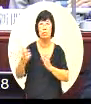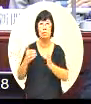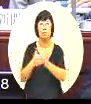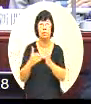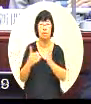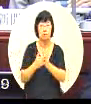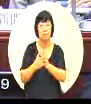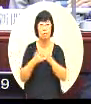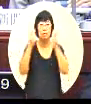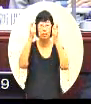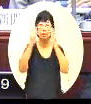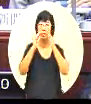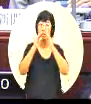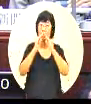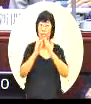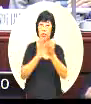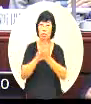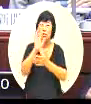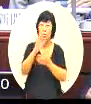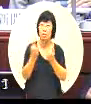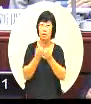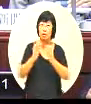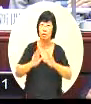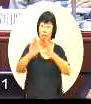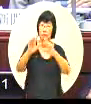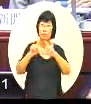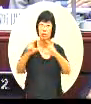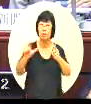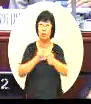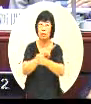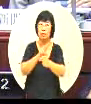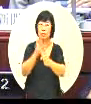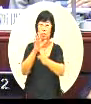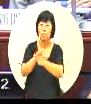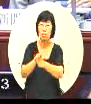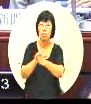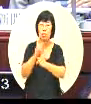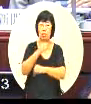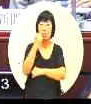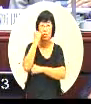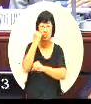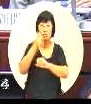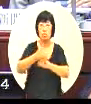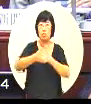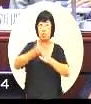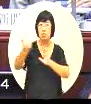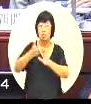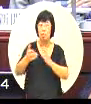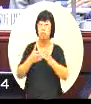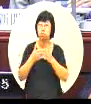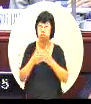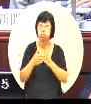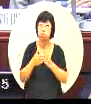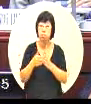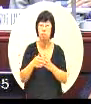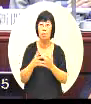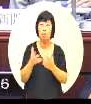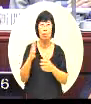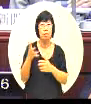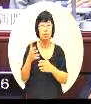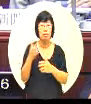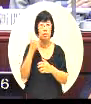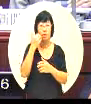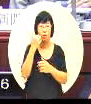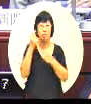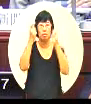高雄未来的发展，到底大林埔要不要迁村，这个部分都是，如果说今天我